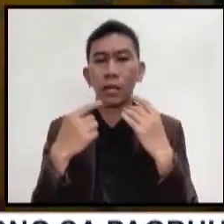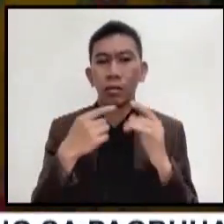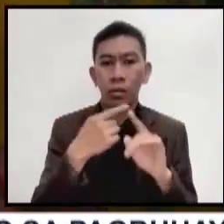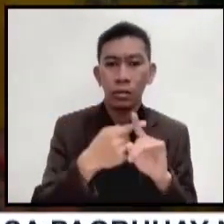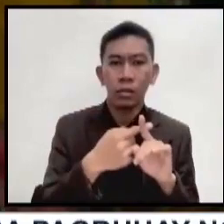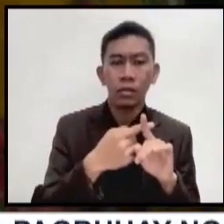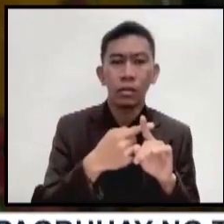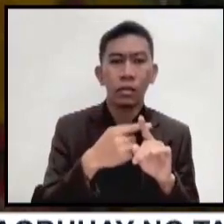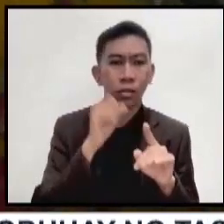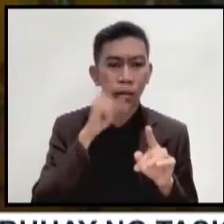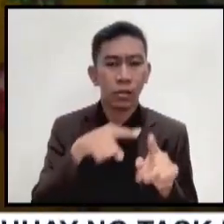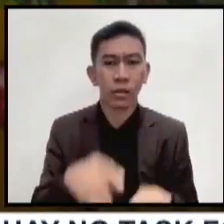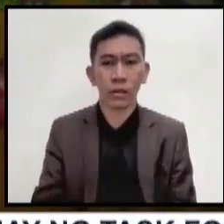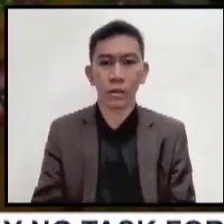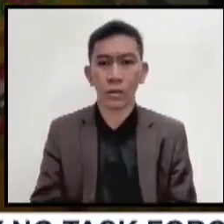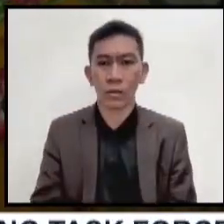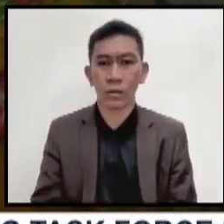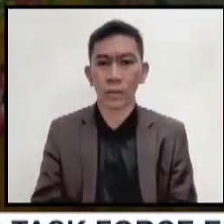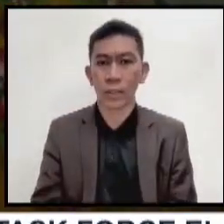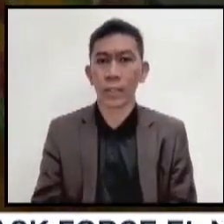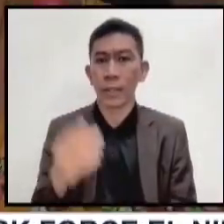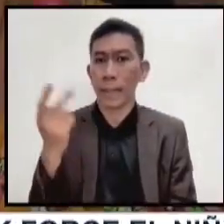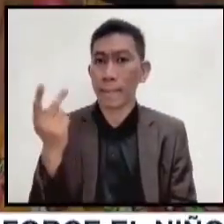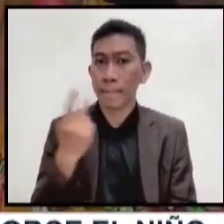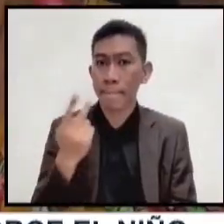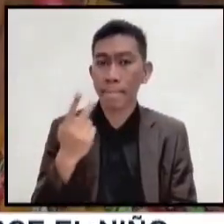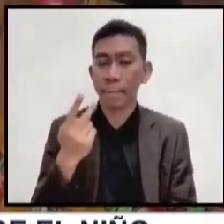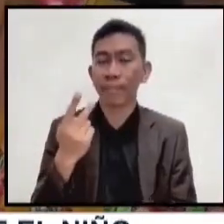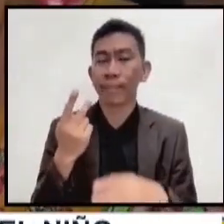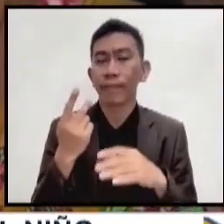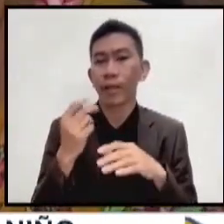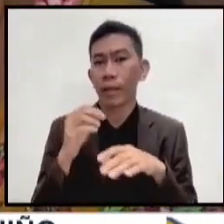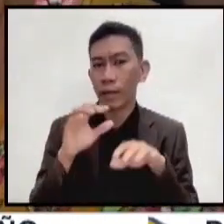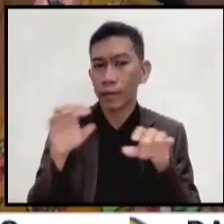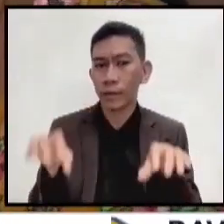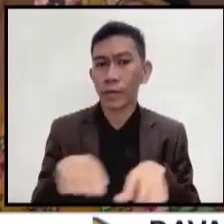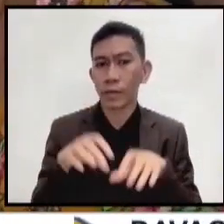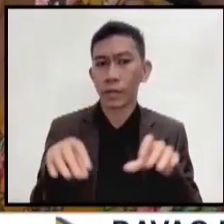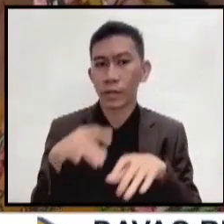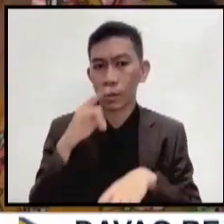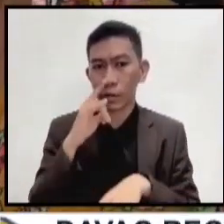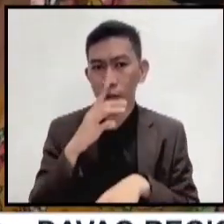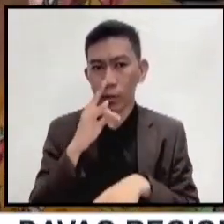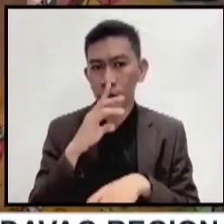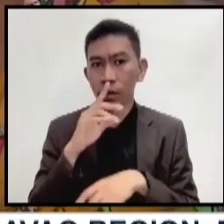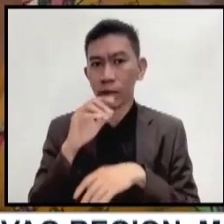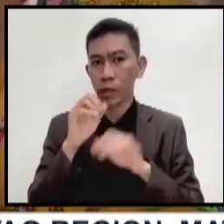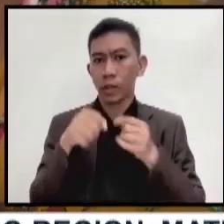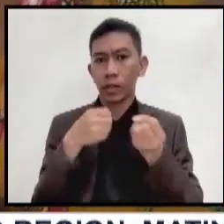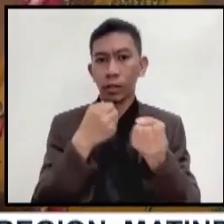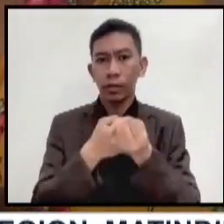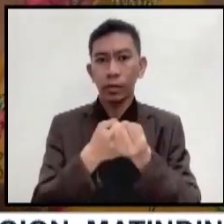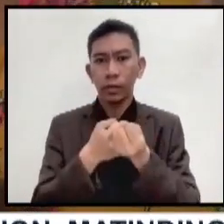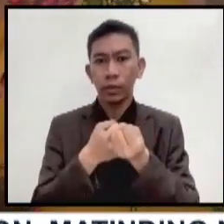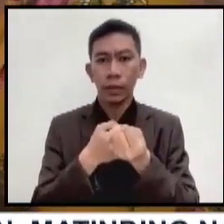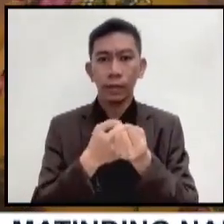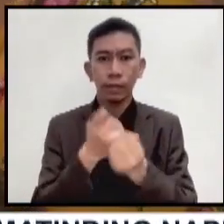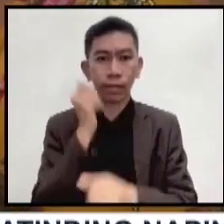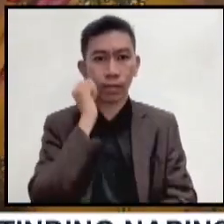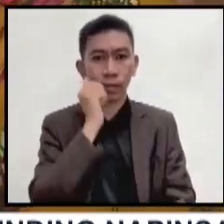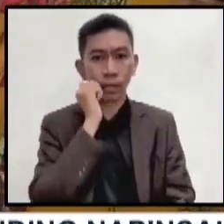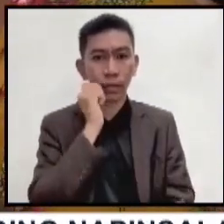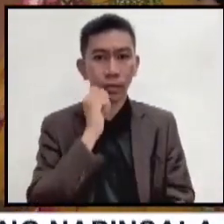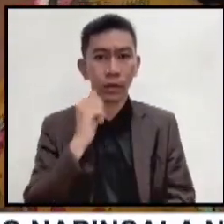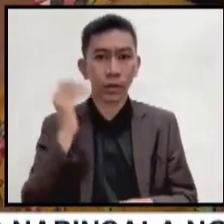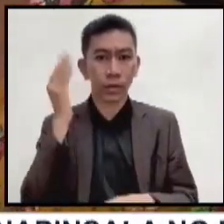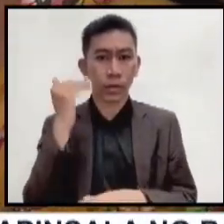Nagtatrabaho kaming dalawa ni ate bilang kasambahay para may pansuporta kami sa pang-araw-araw dahil nag-aaral pa din yung